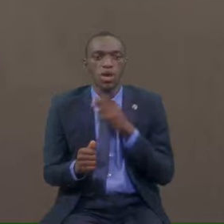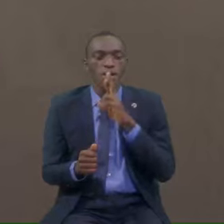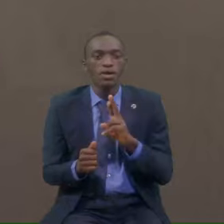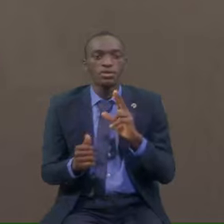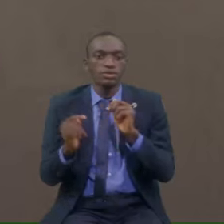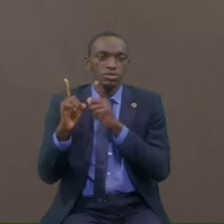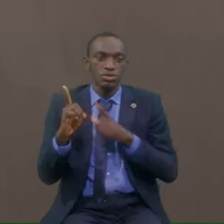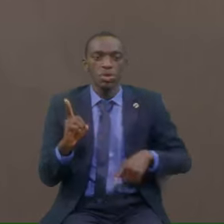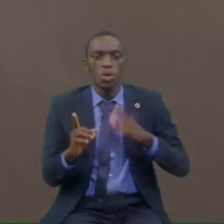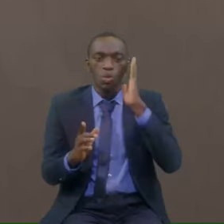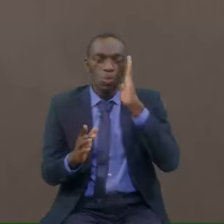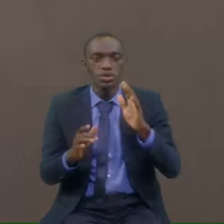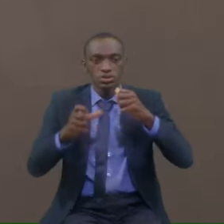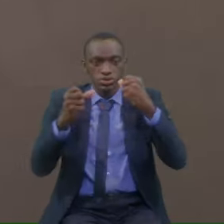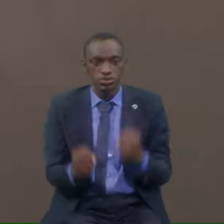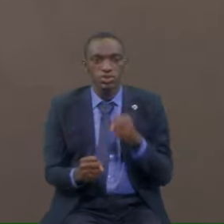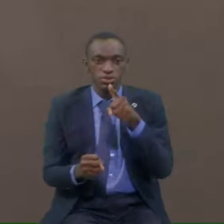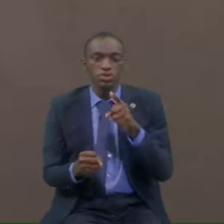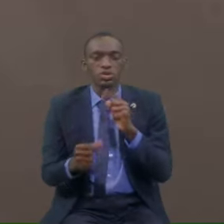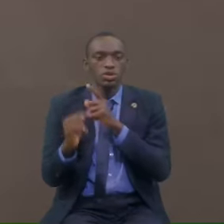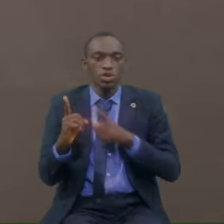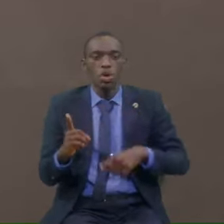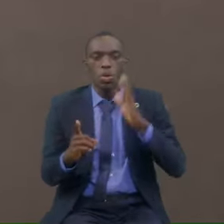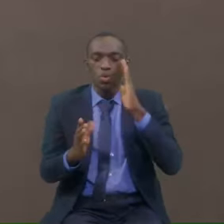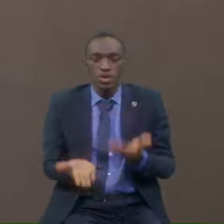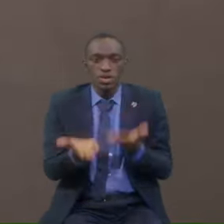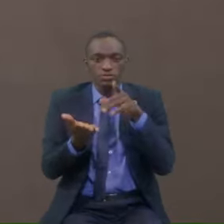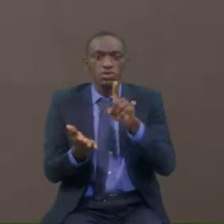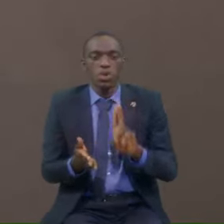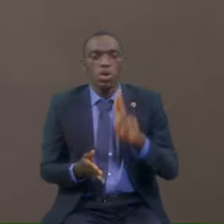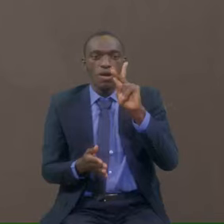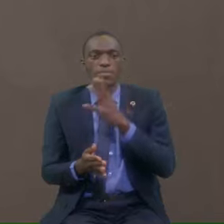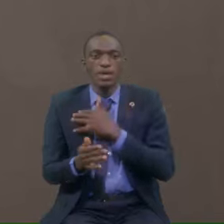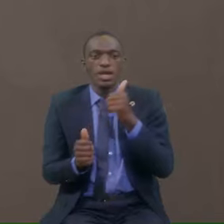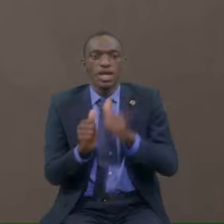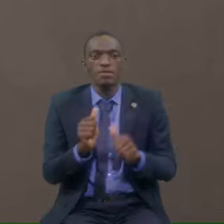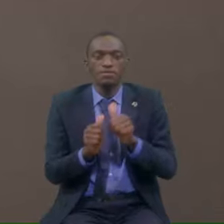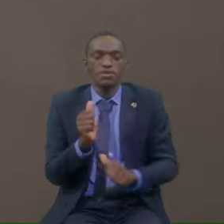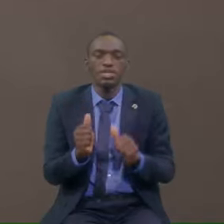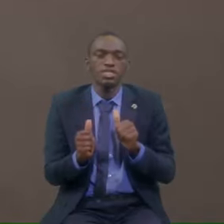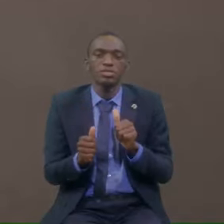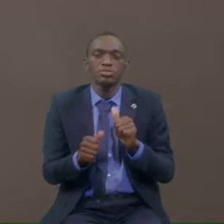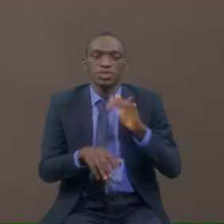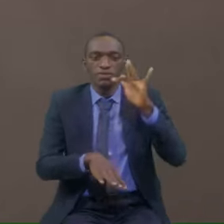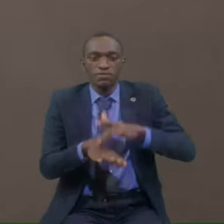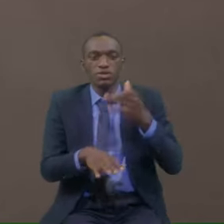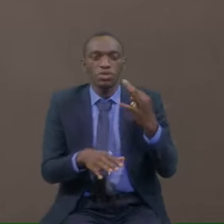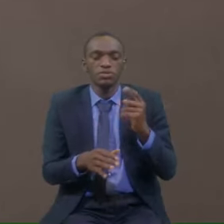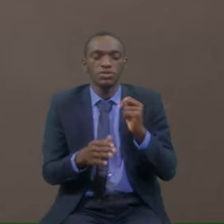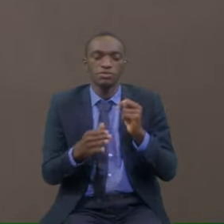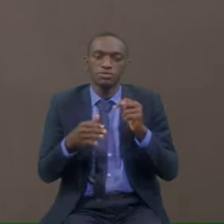fortifier. Le Seigneur va t'élever. Et tout est fait de la fatigue du